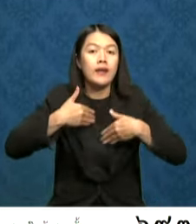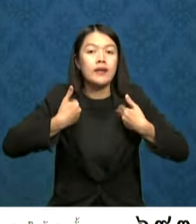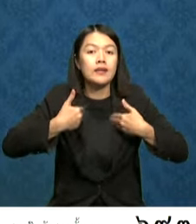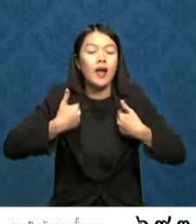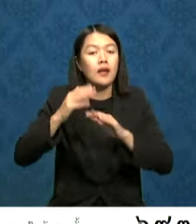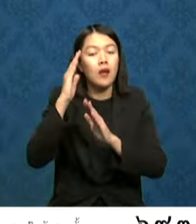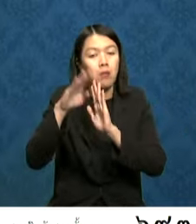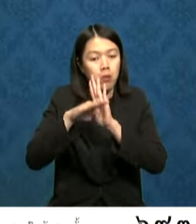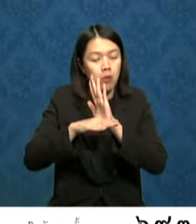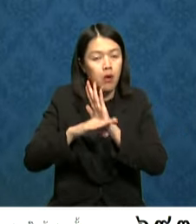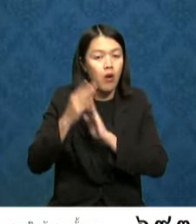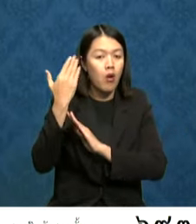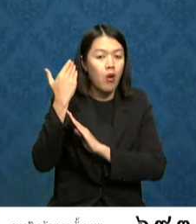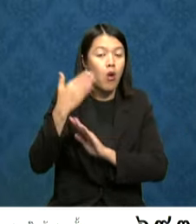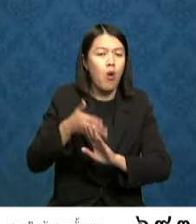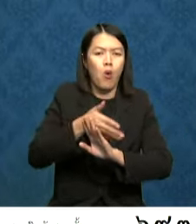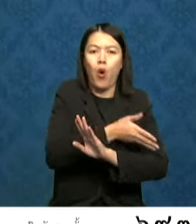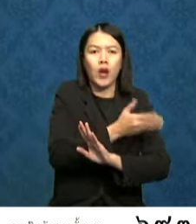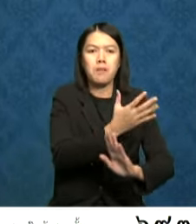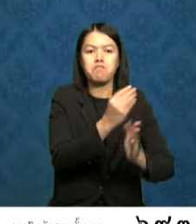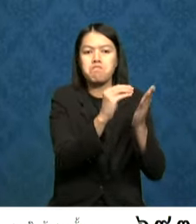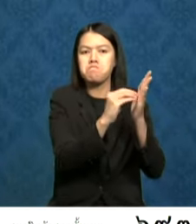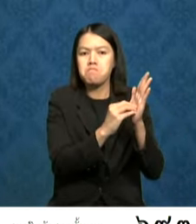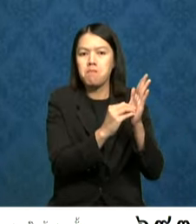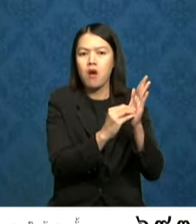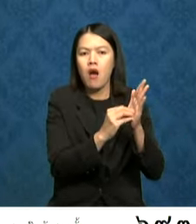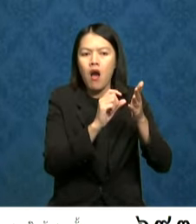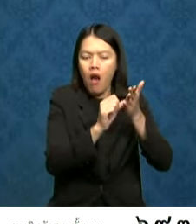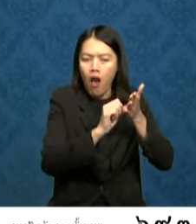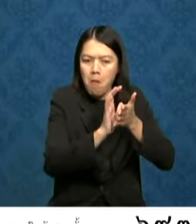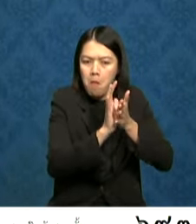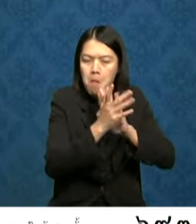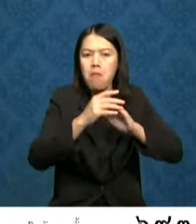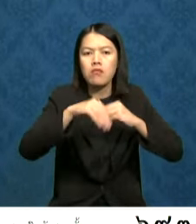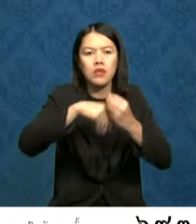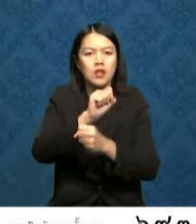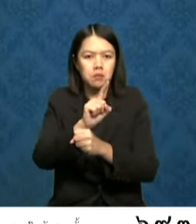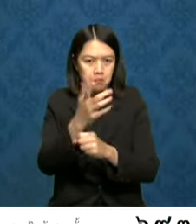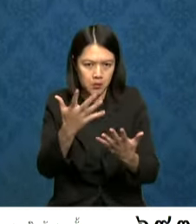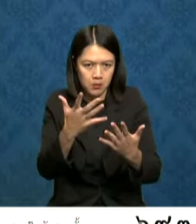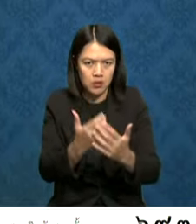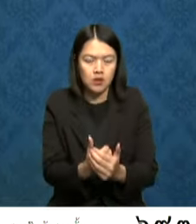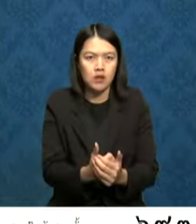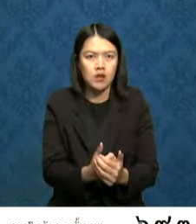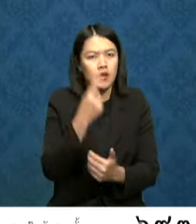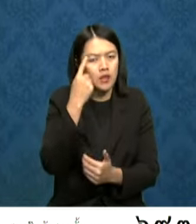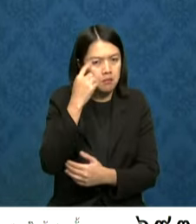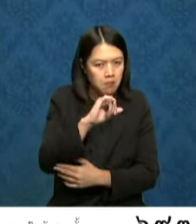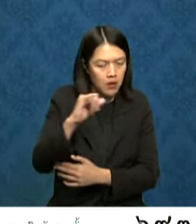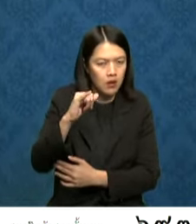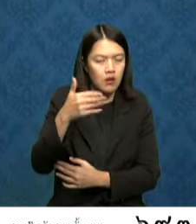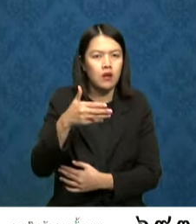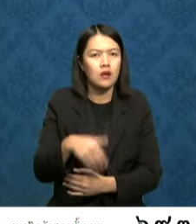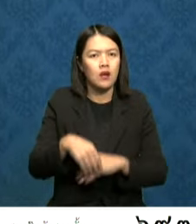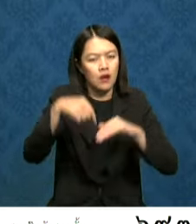การแถลงนโยบายครั้งก่อนหน้านะคะไม่มีไม่มีคำว่าปรับโครงสร้างทางเศรษฐกิจเลยนะคะแต่ว่าฉันอาจจะไม่มั่นใจว่าใน